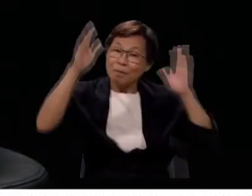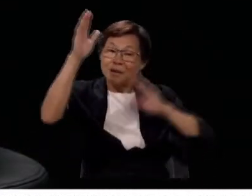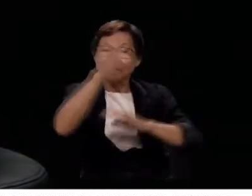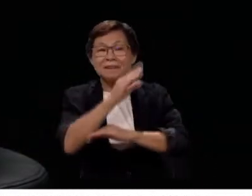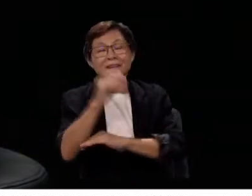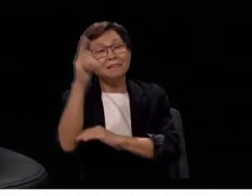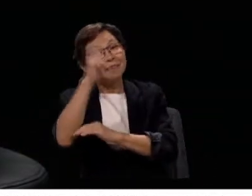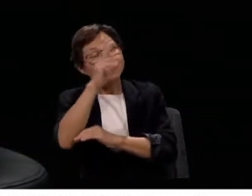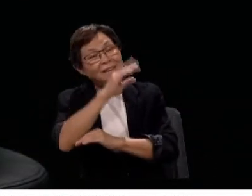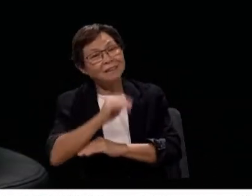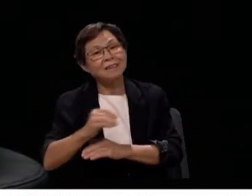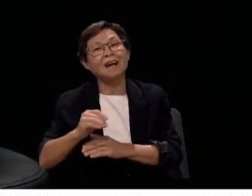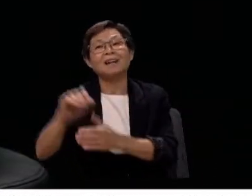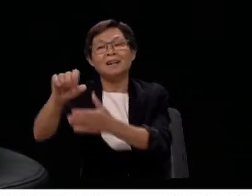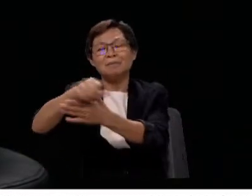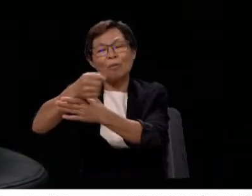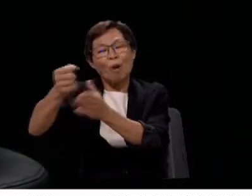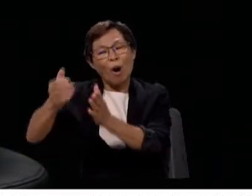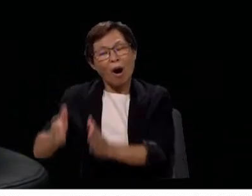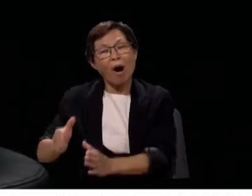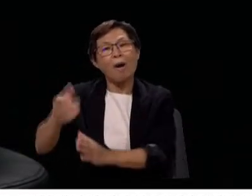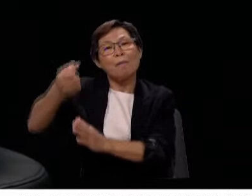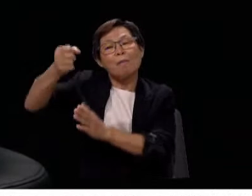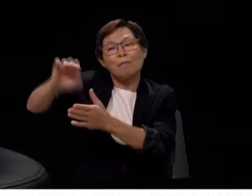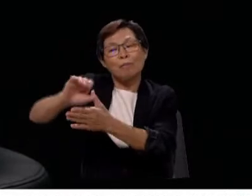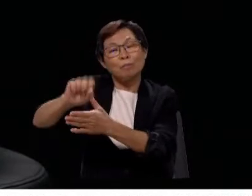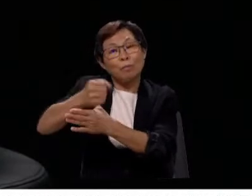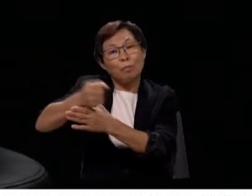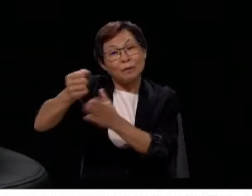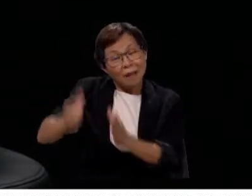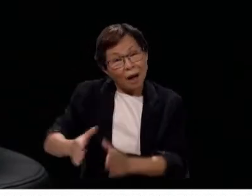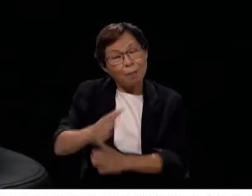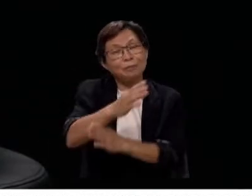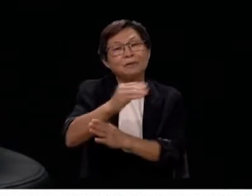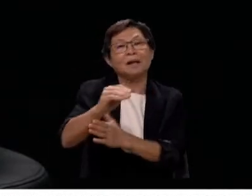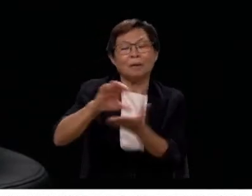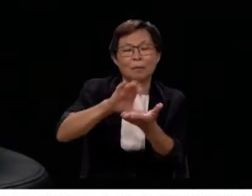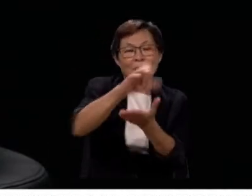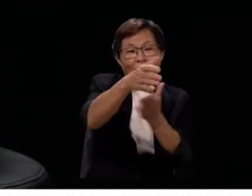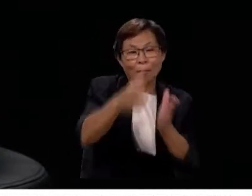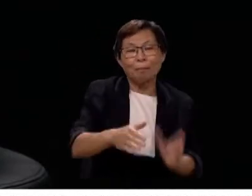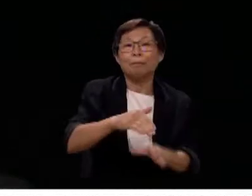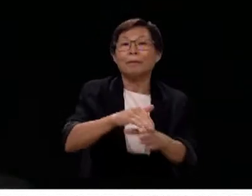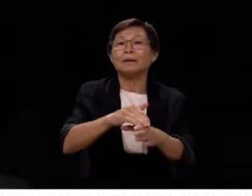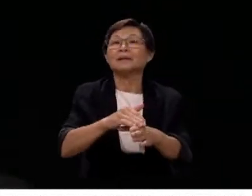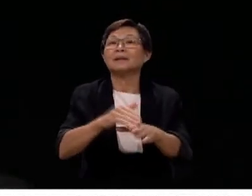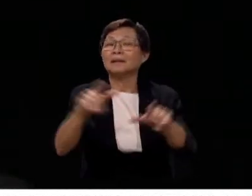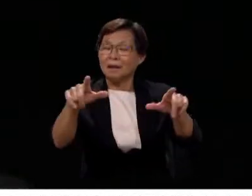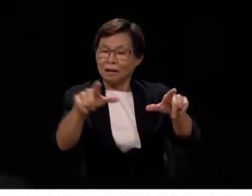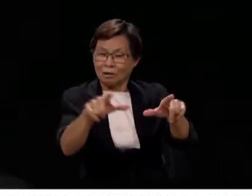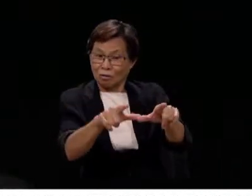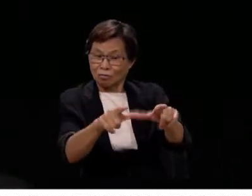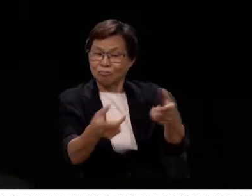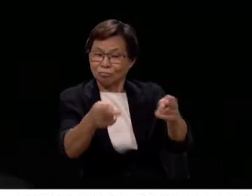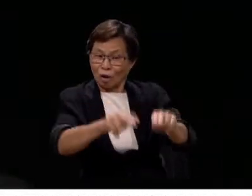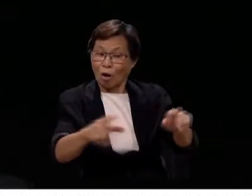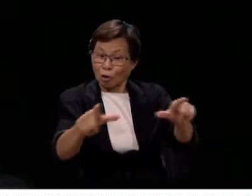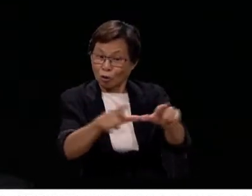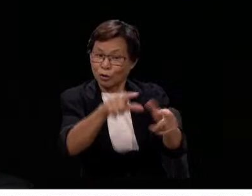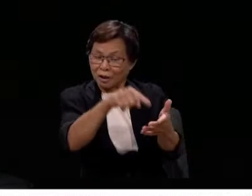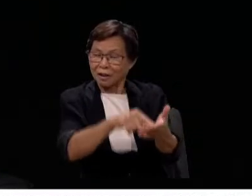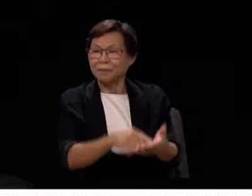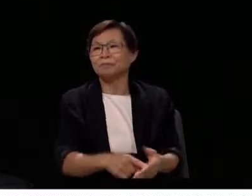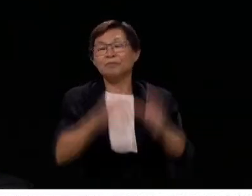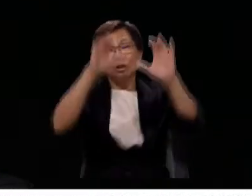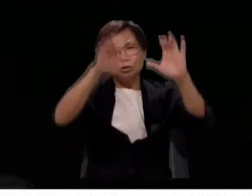kerajaan dan juga kepada pemegang pemegang saham dan Pelabuhan Adam Confession ini like status ini Bukan soal model